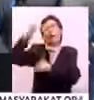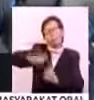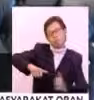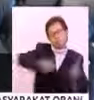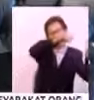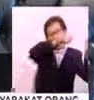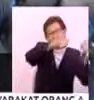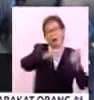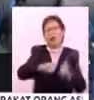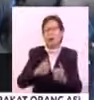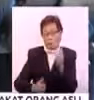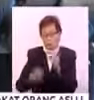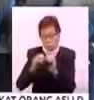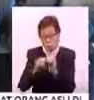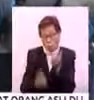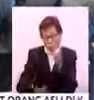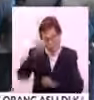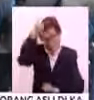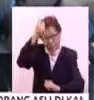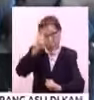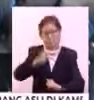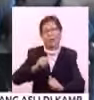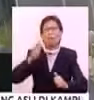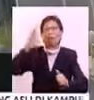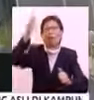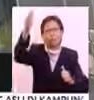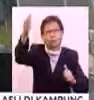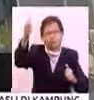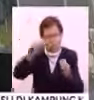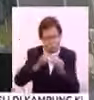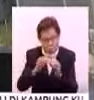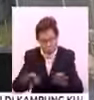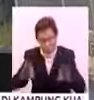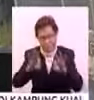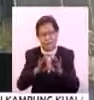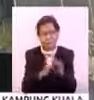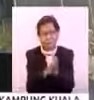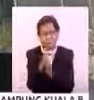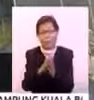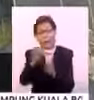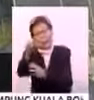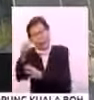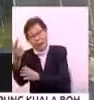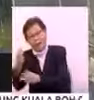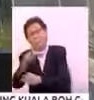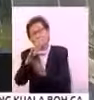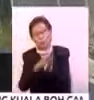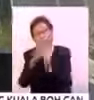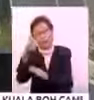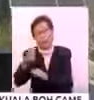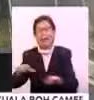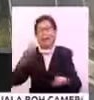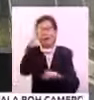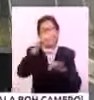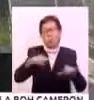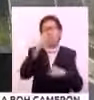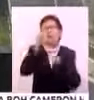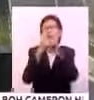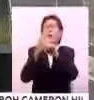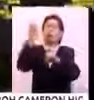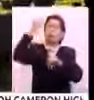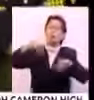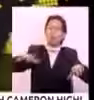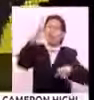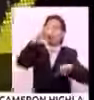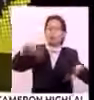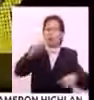yang lebih penting ialah perkara yang akan datang. Antara usaha proaktif yang dilakukan kerajaan sejak setahun lalu